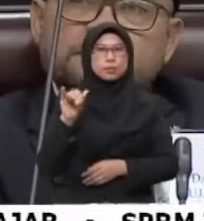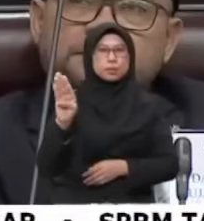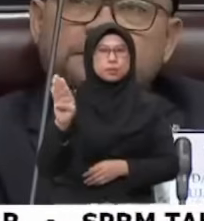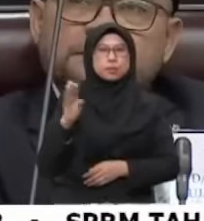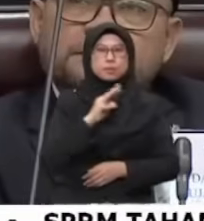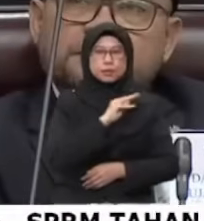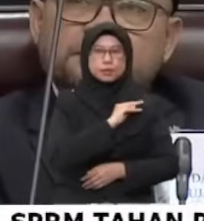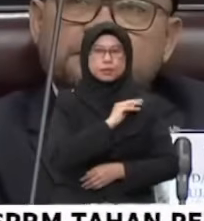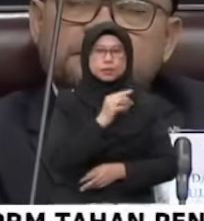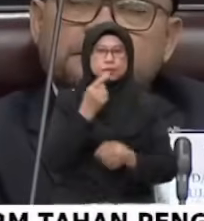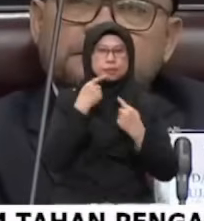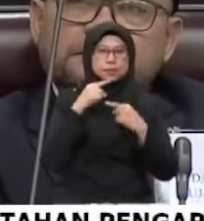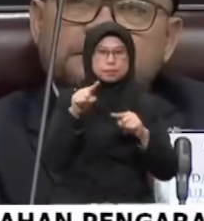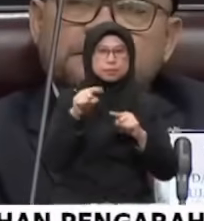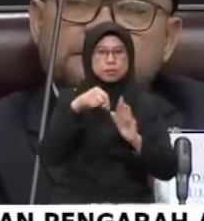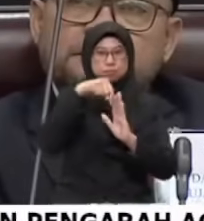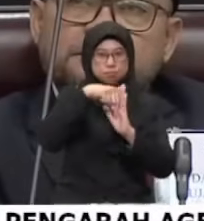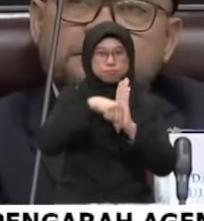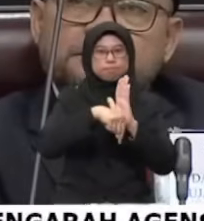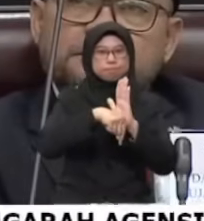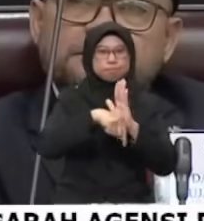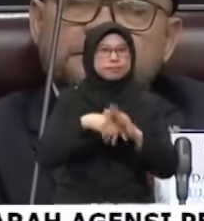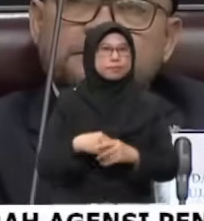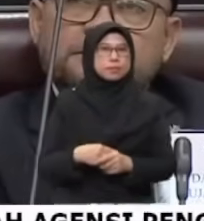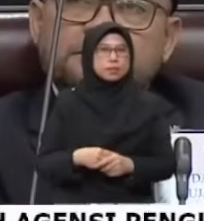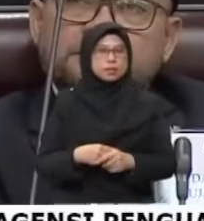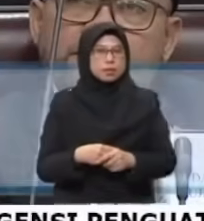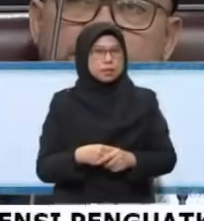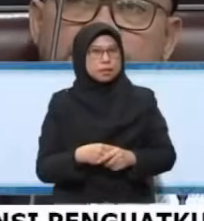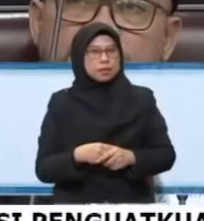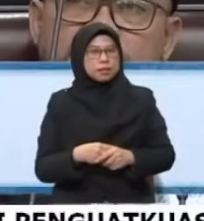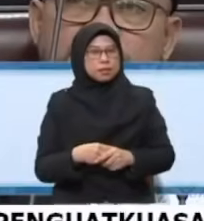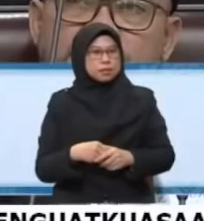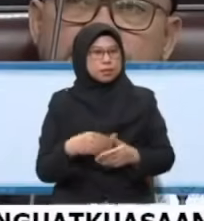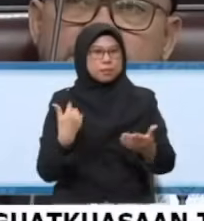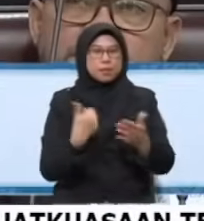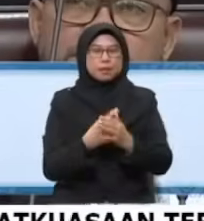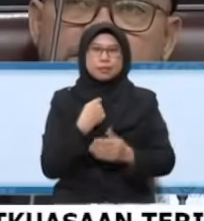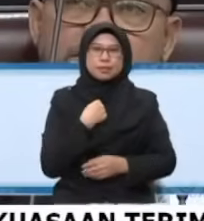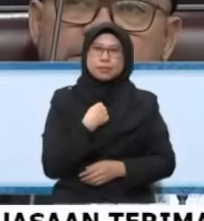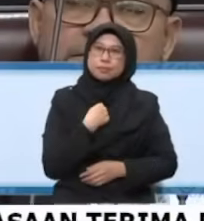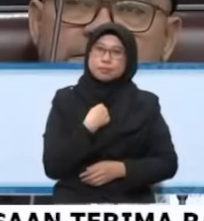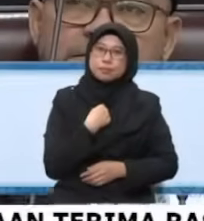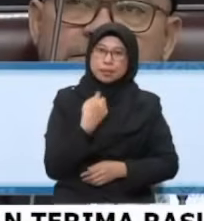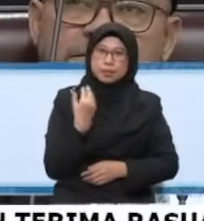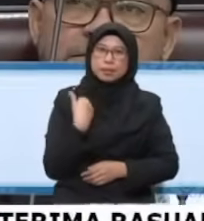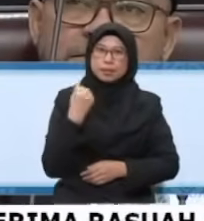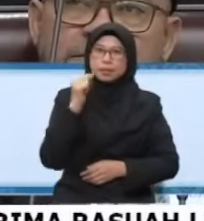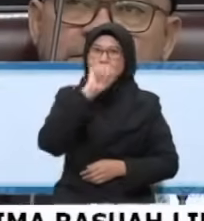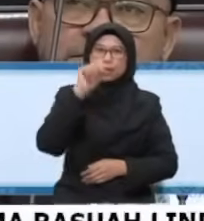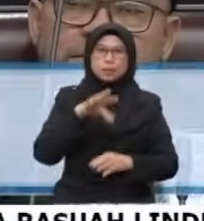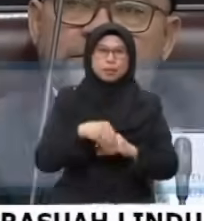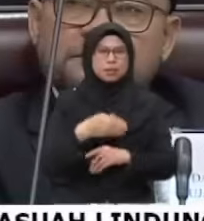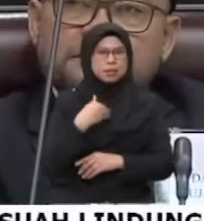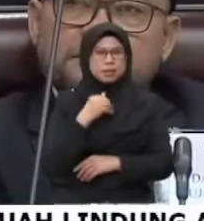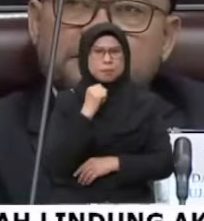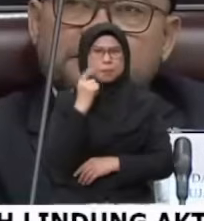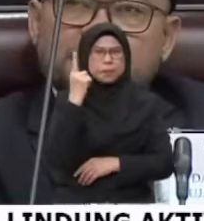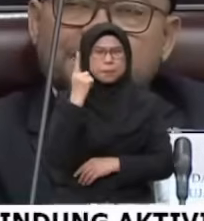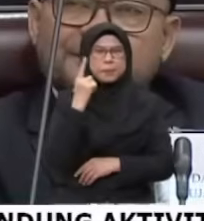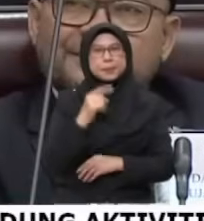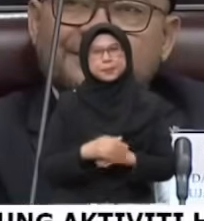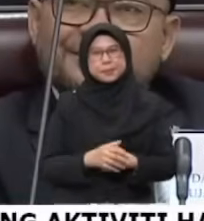a agak agak detail sampai saya pun ada soalan t ada yang tak berapa nak